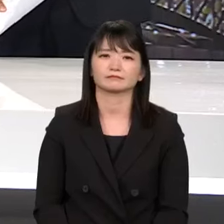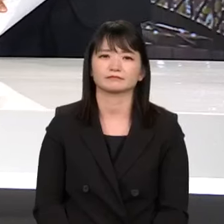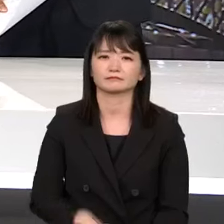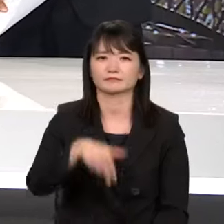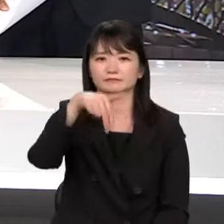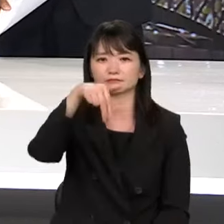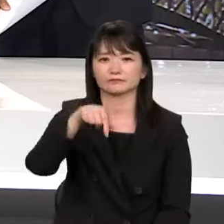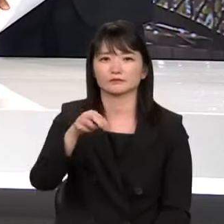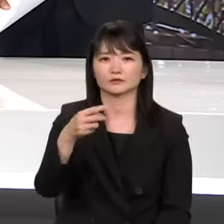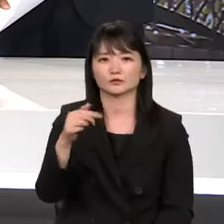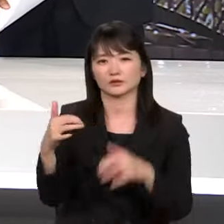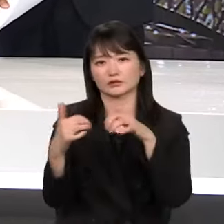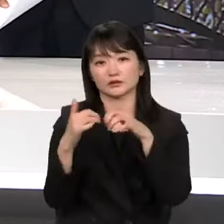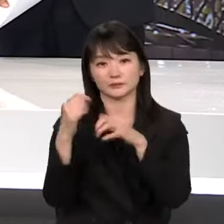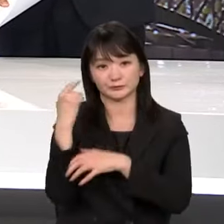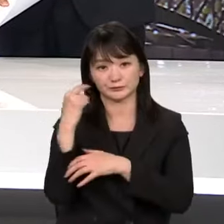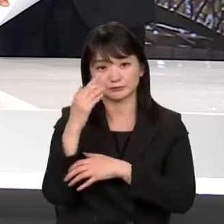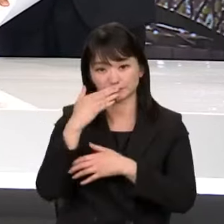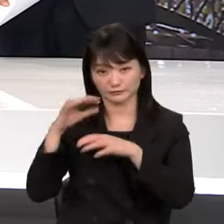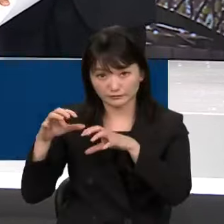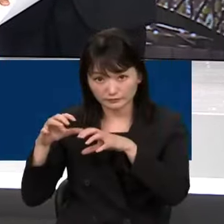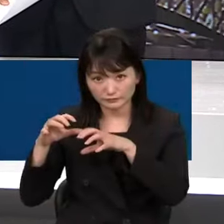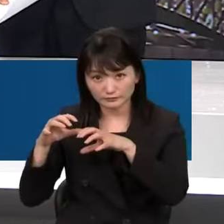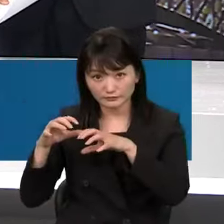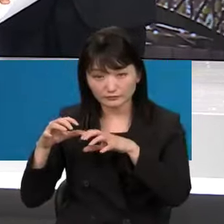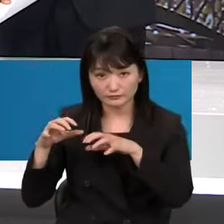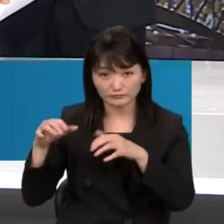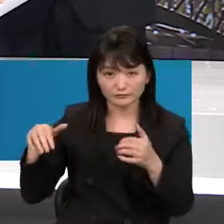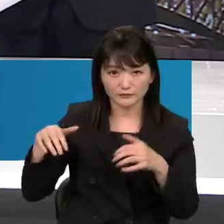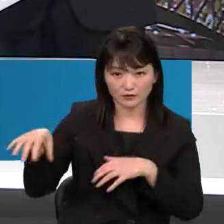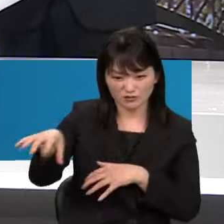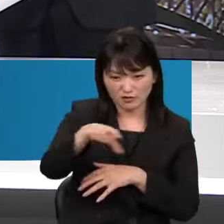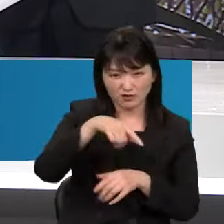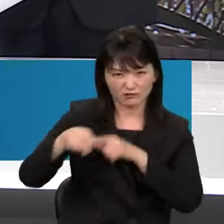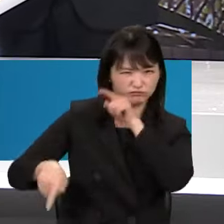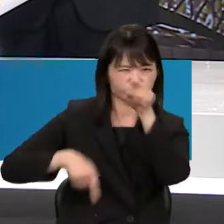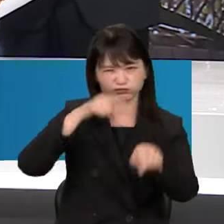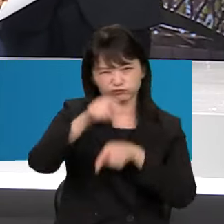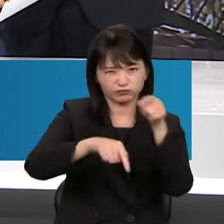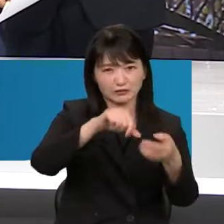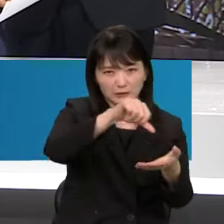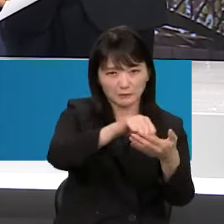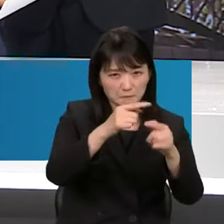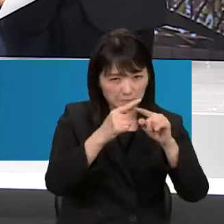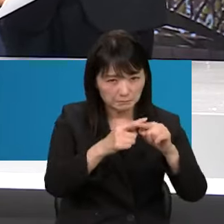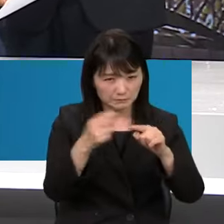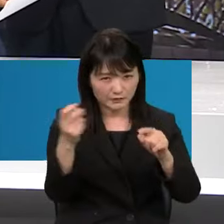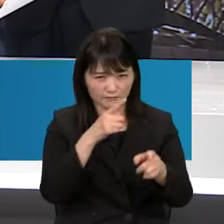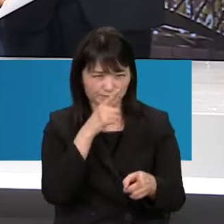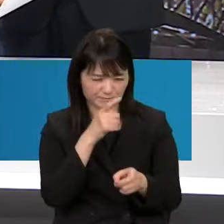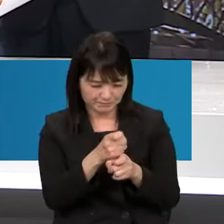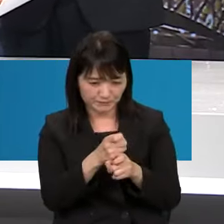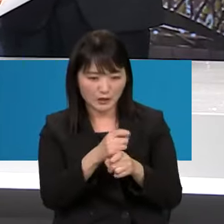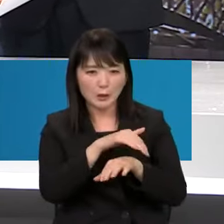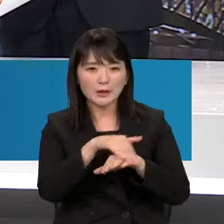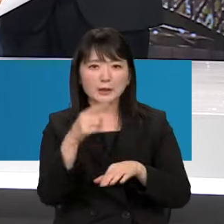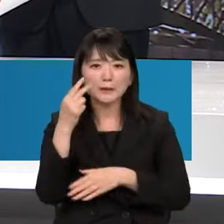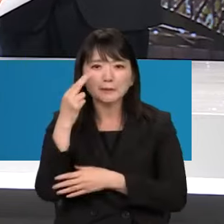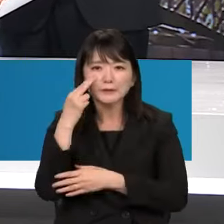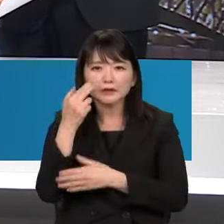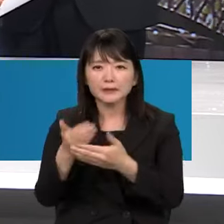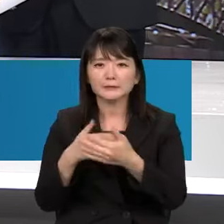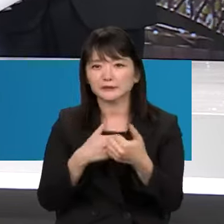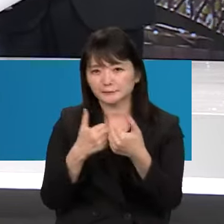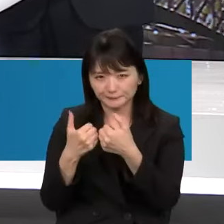중동전쟁 소식입니다 이스라엘이 말 그대로 전방위 폭격에 나섰고 이란을 겨냥한 재보복 작전도 미국과 미리